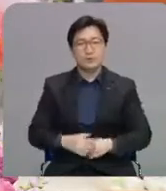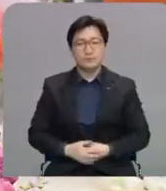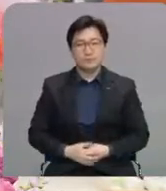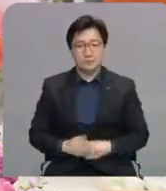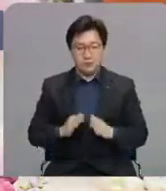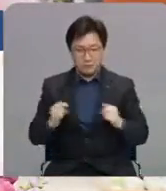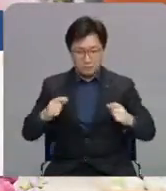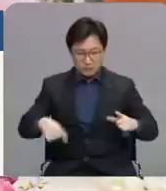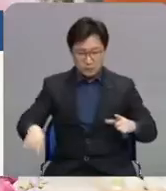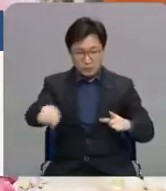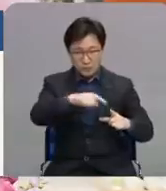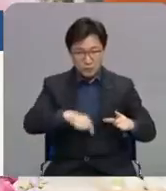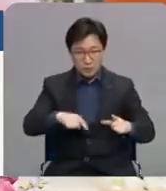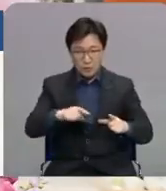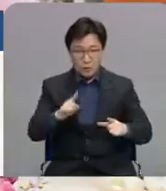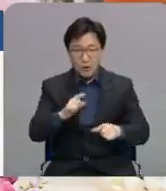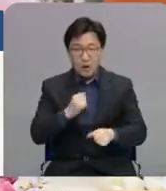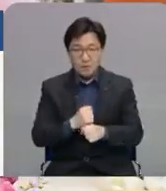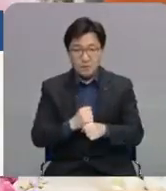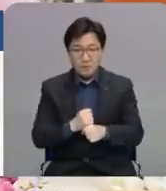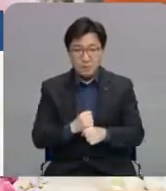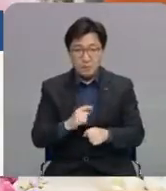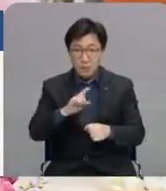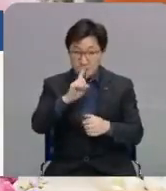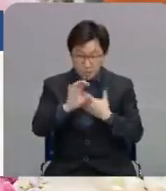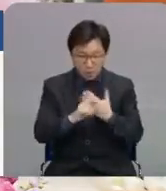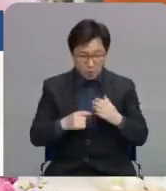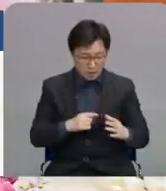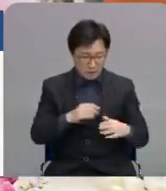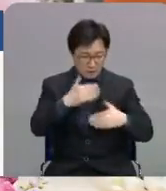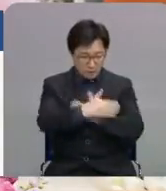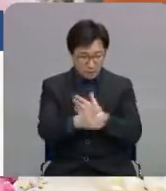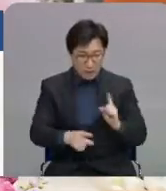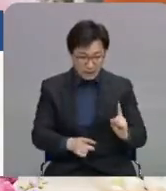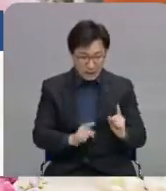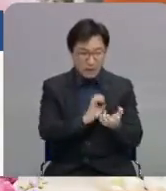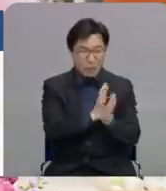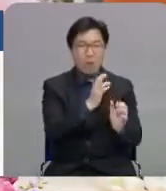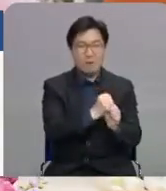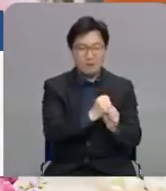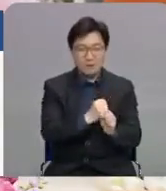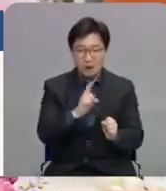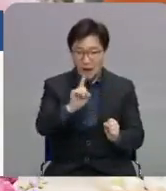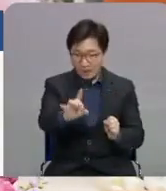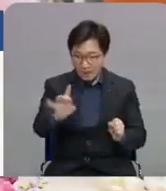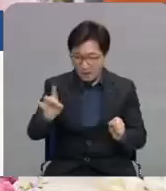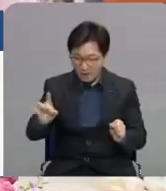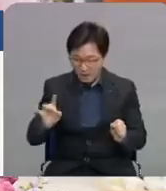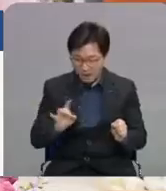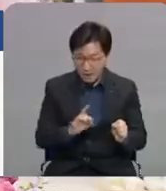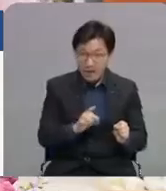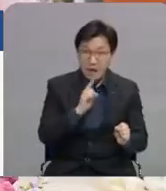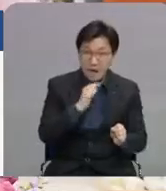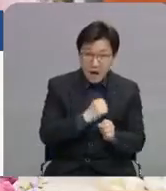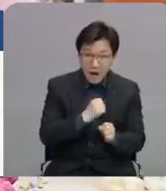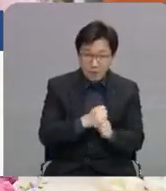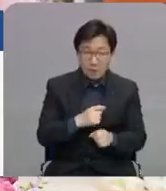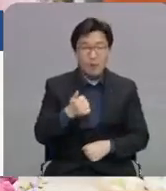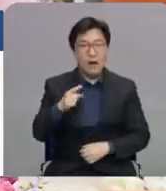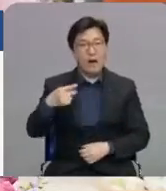전문가의 전 직원들은 머언 테이블 원 플라 운동을 좀 정리하겠습니다 오프라인 매장인 로컬푸드 나 하나로